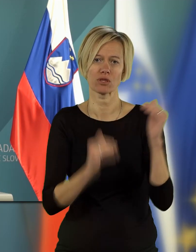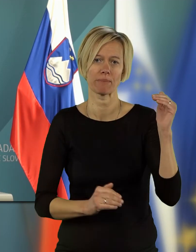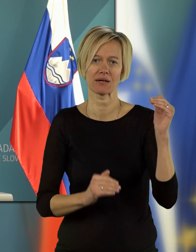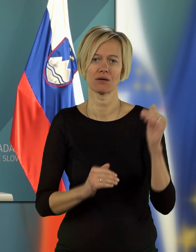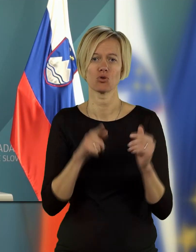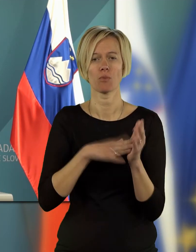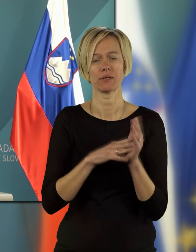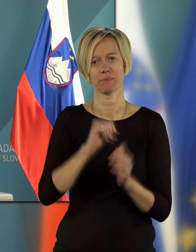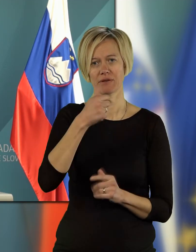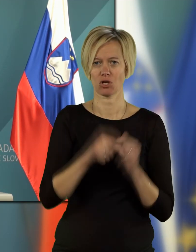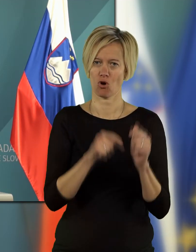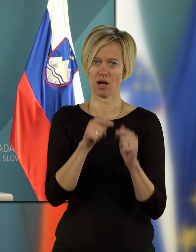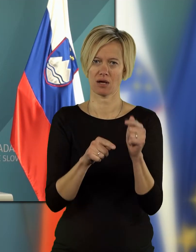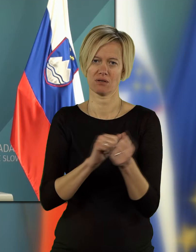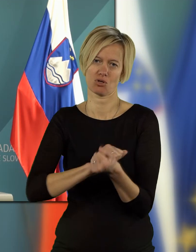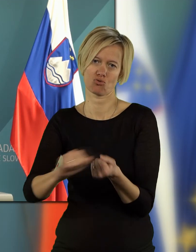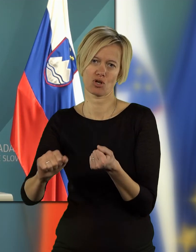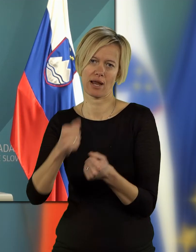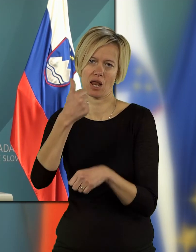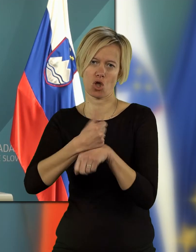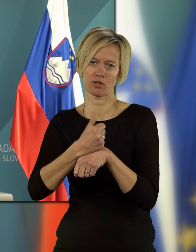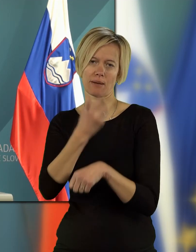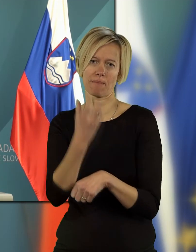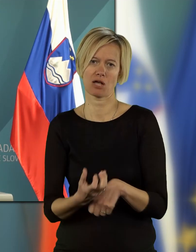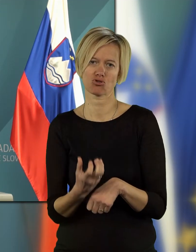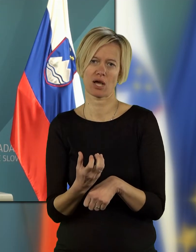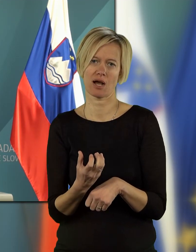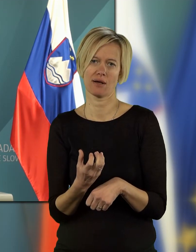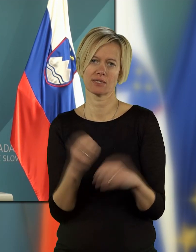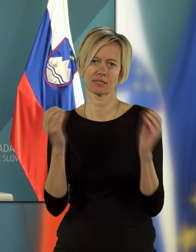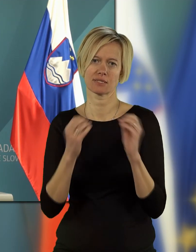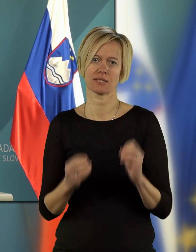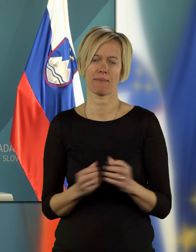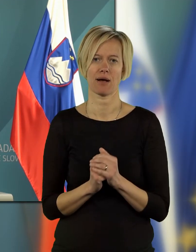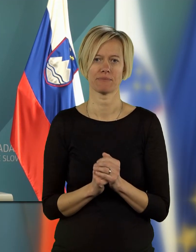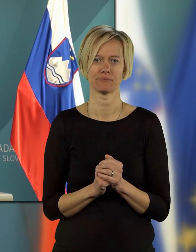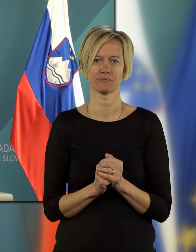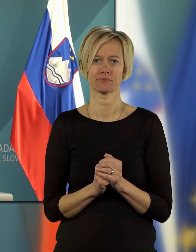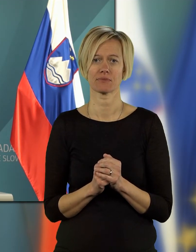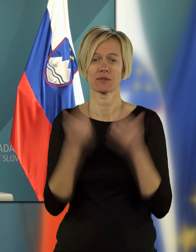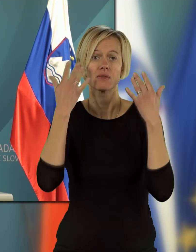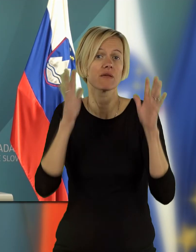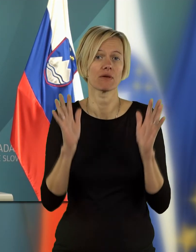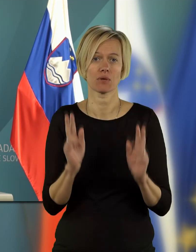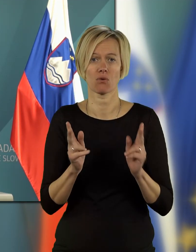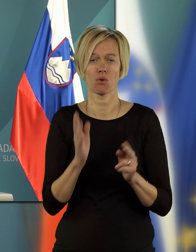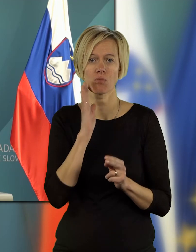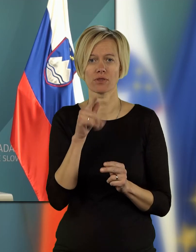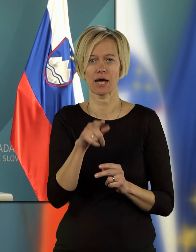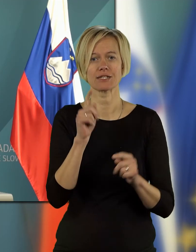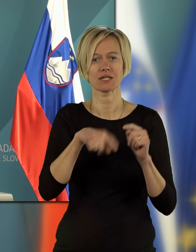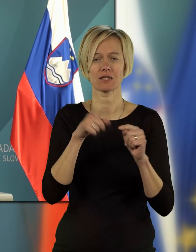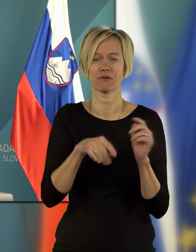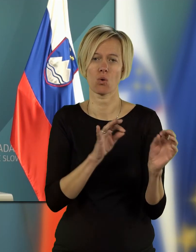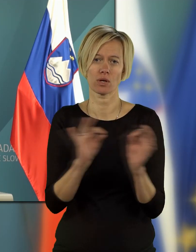odmik in seveda to pomeni prvi korak k rušenju enotnega plačnega sistema. Ne vem,